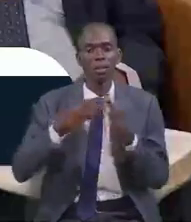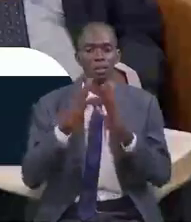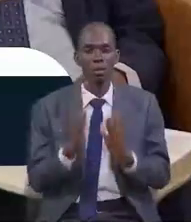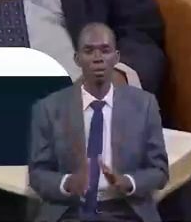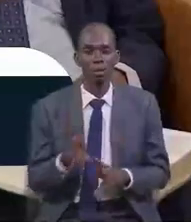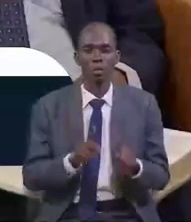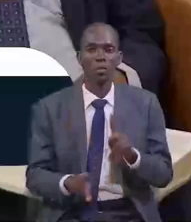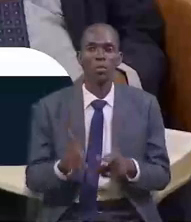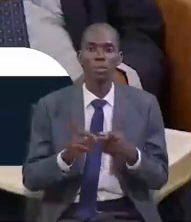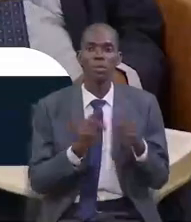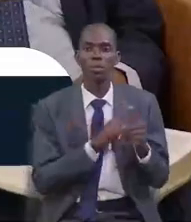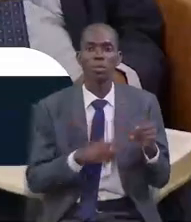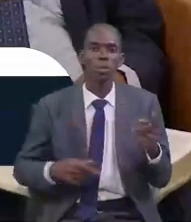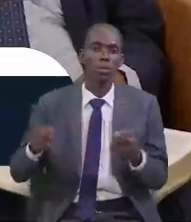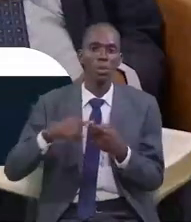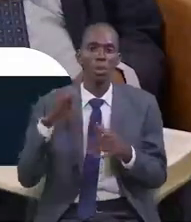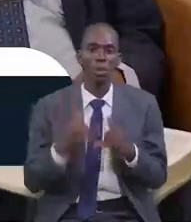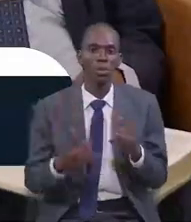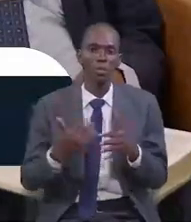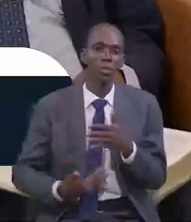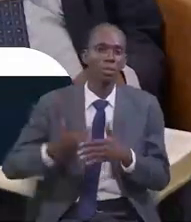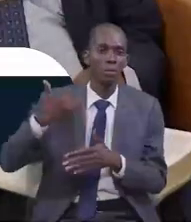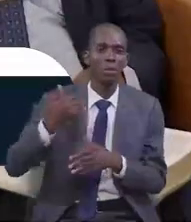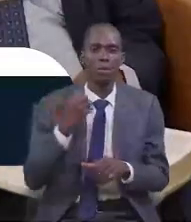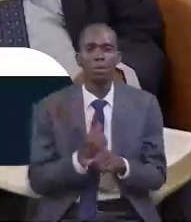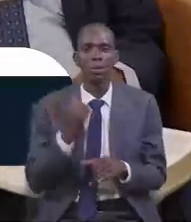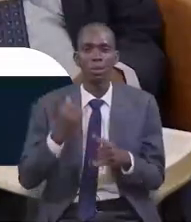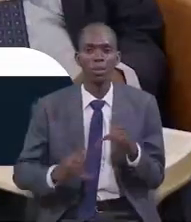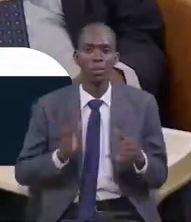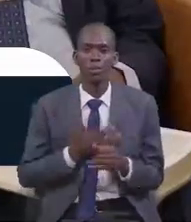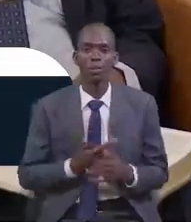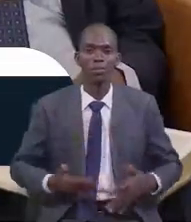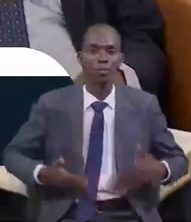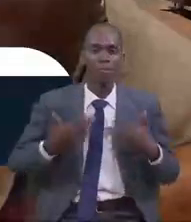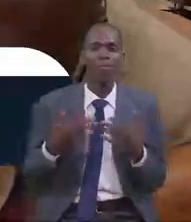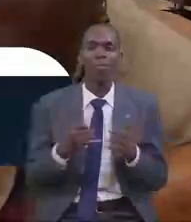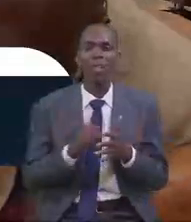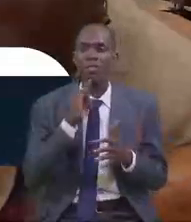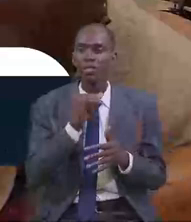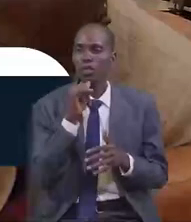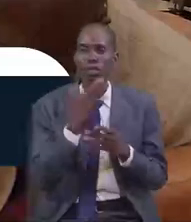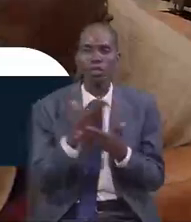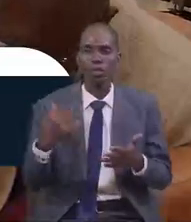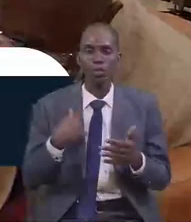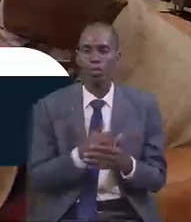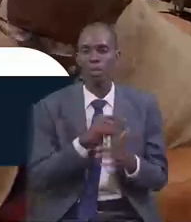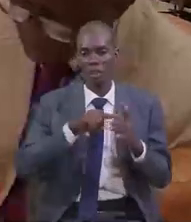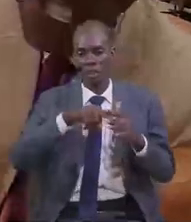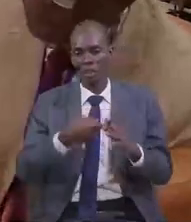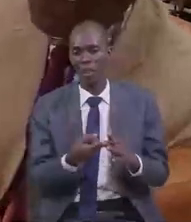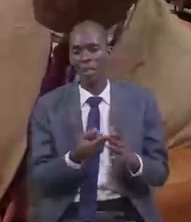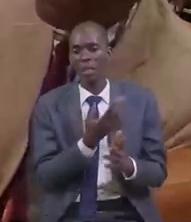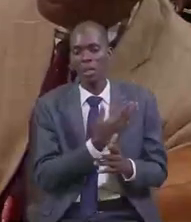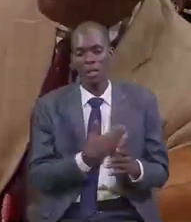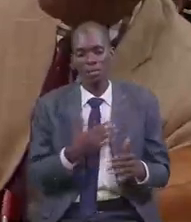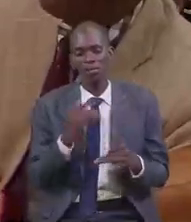fin de l'année prochaine, jusqu'à la fin de notre vie, alors ce n'est pas quelque chose qu'on commence et puis qu'on ne soit pas en